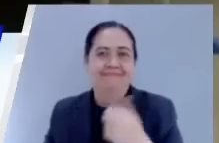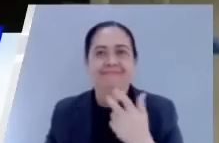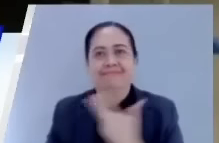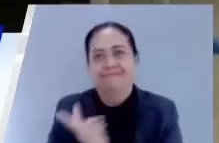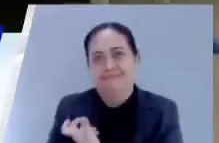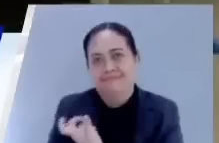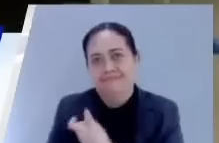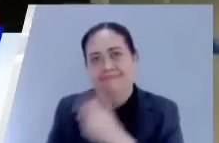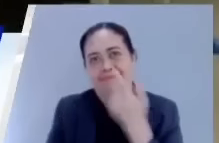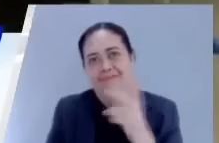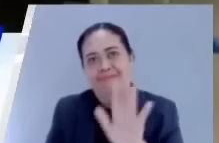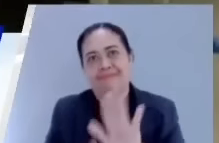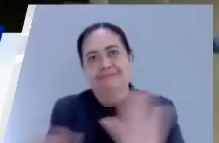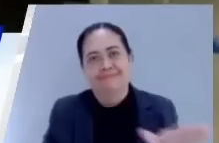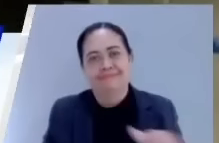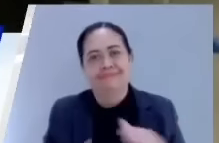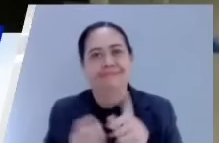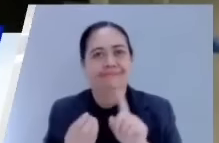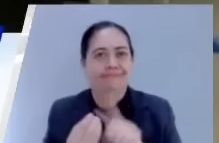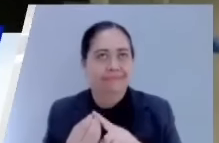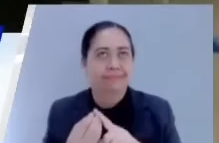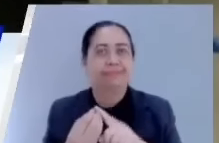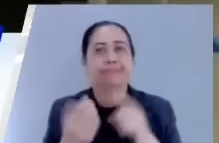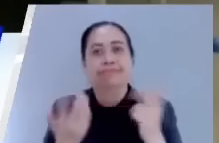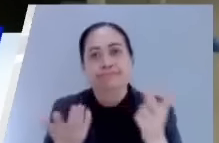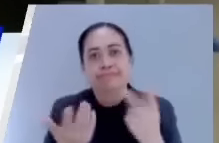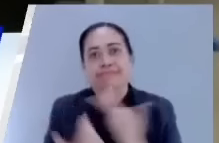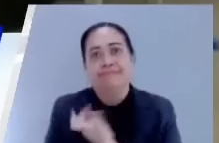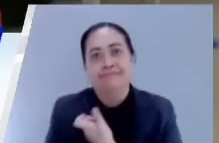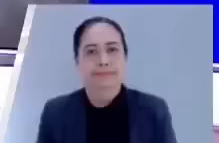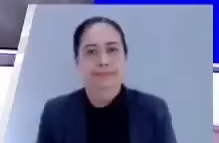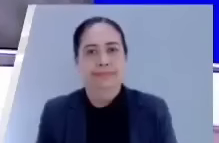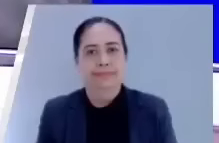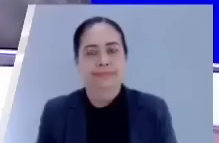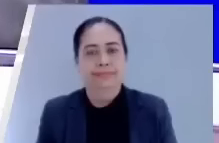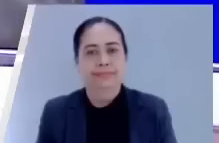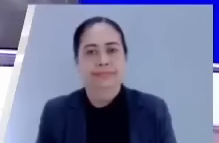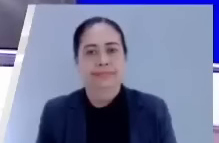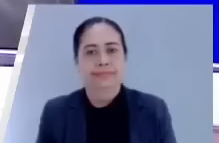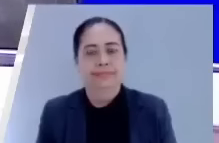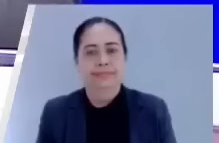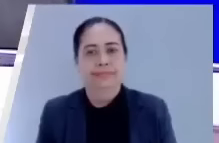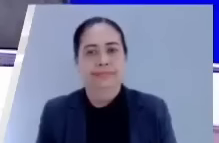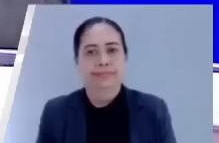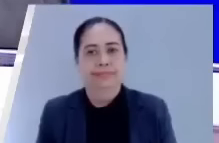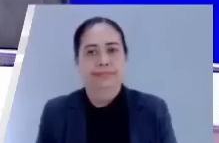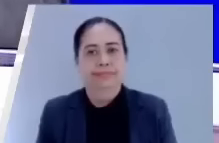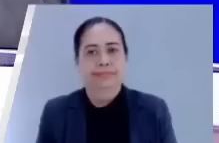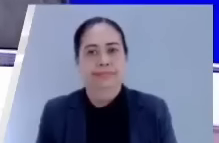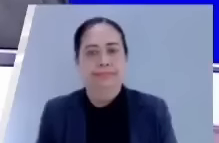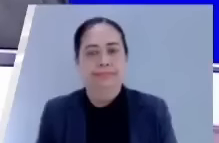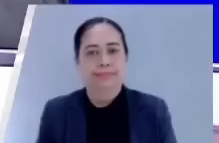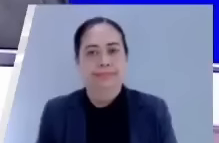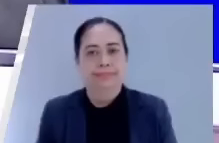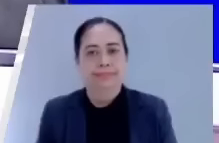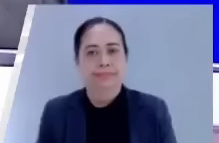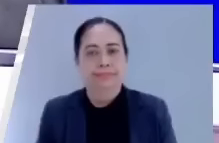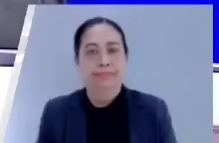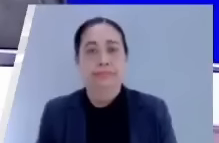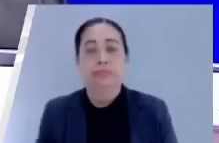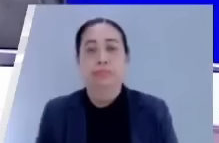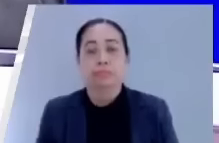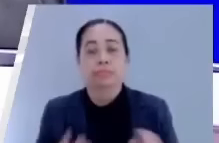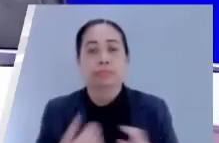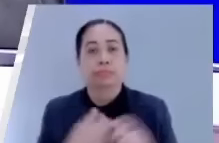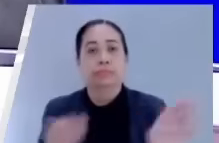mga anak. Kaugnay ho nitong bakuna eskwela nitong Department of Health. Pansamantalang sarado ang F. Manalo Bridge sa Pasig.